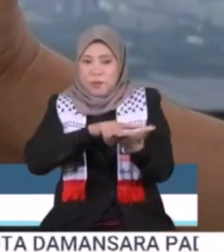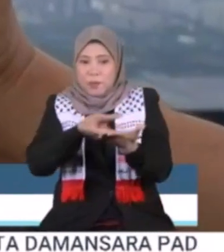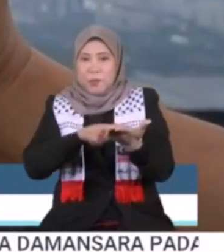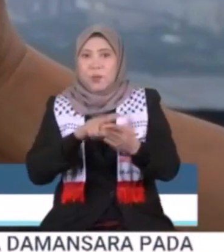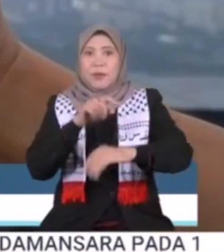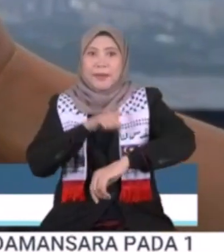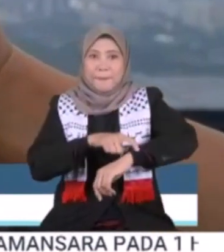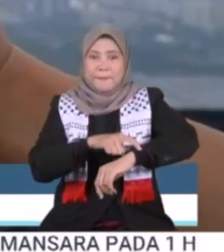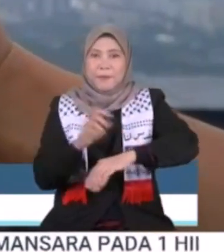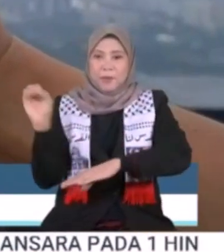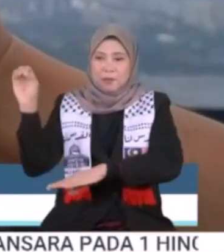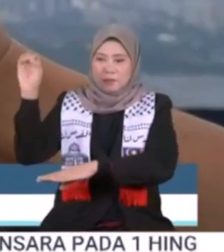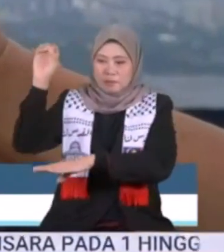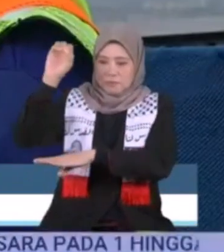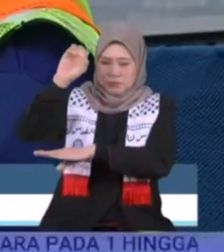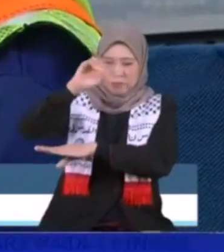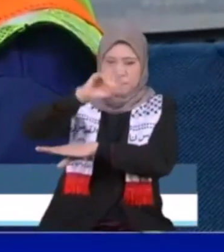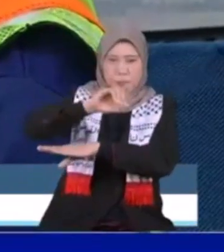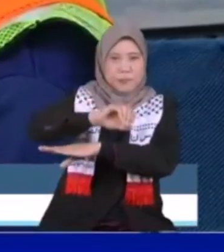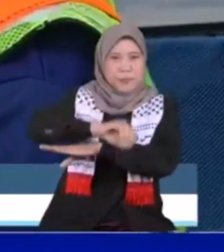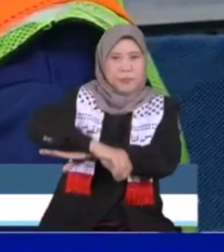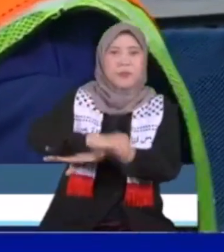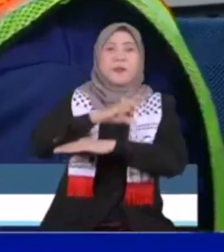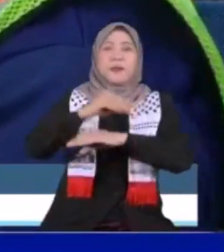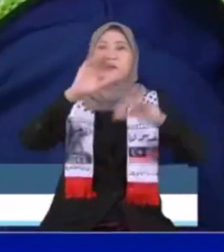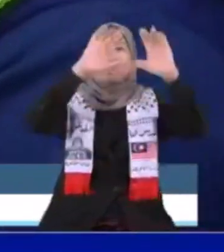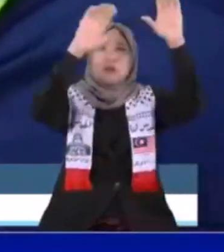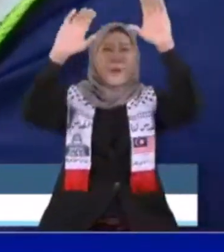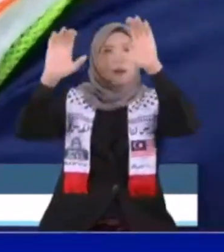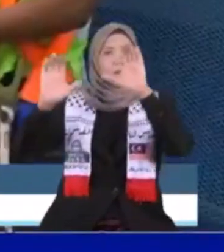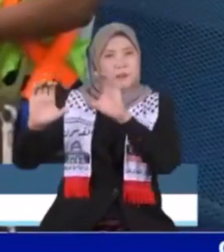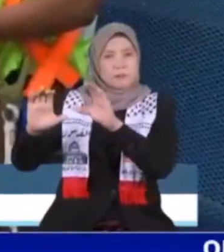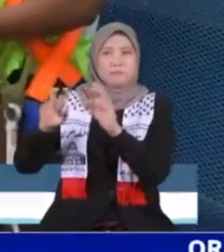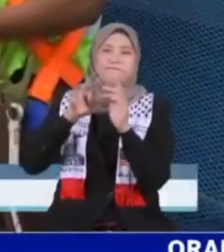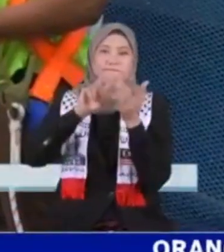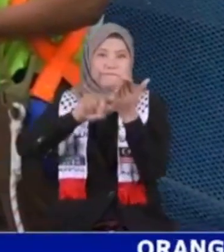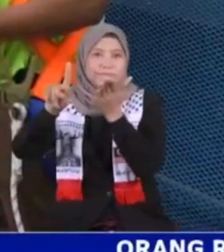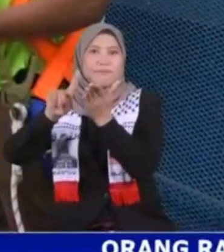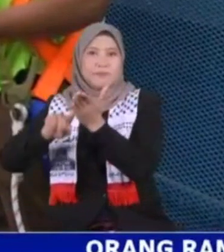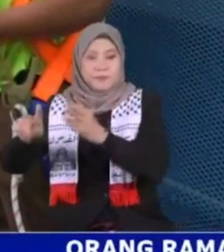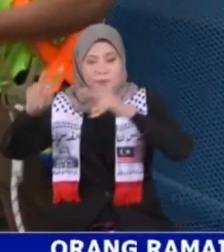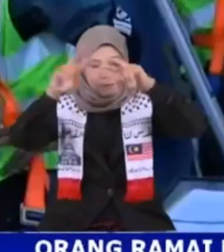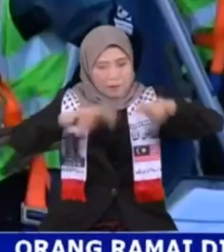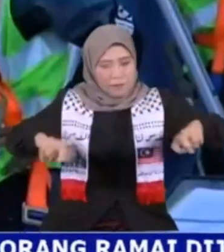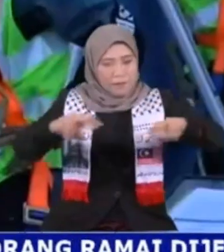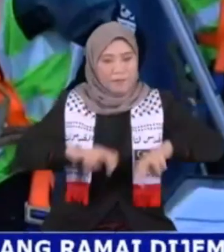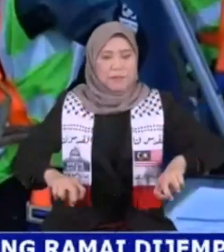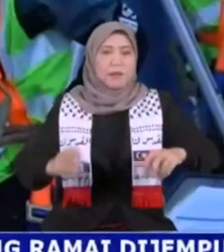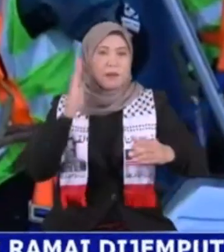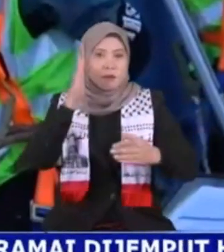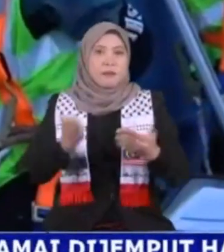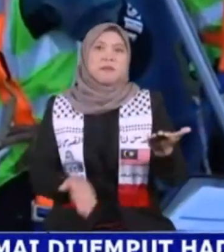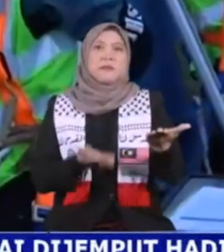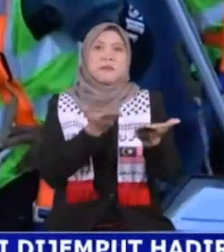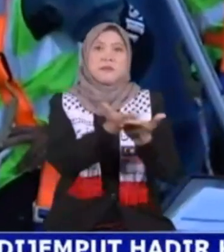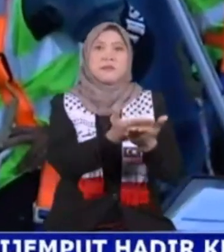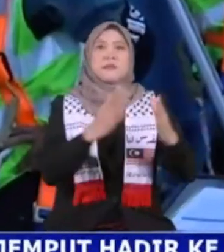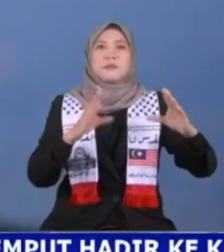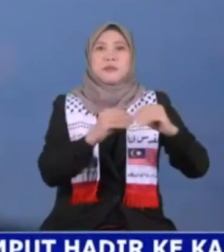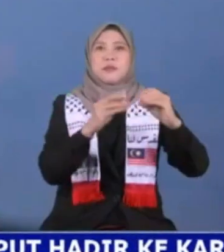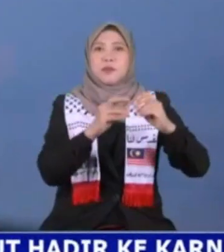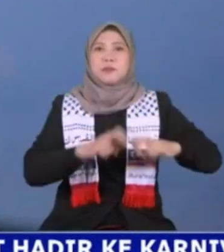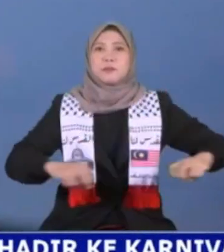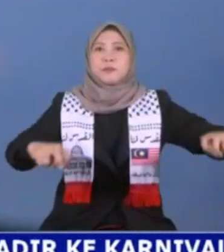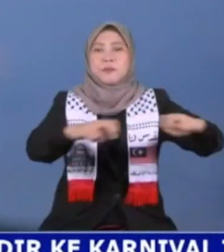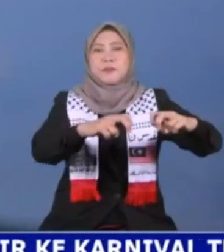matahari terbenam serta menilai faktor cuaca di lokasi. Hasil kajian akan dibentang dalam mesyuarat jawatan